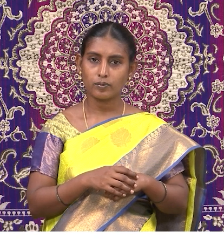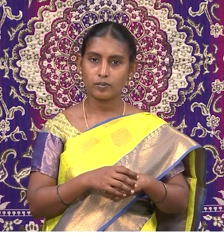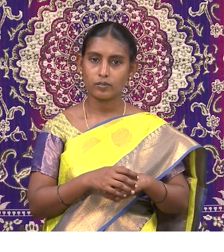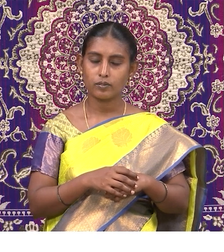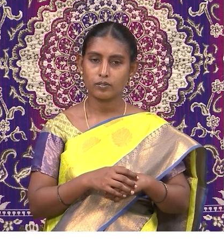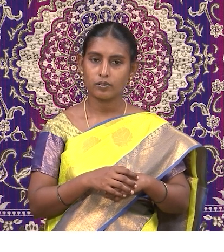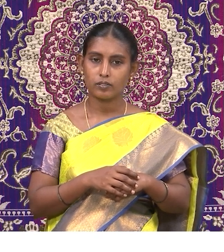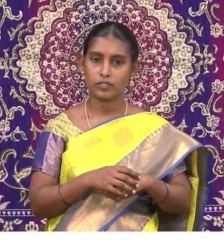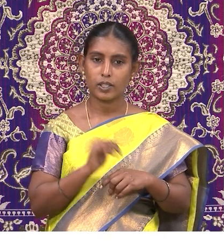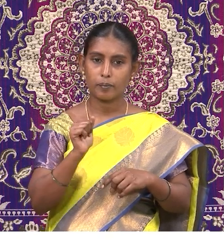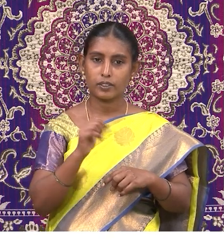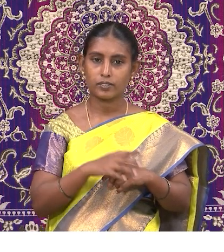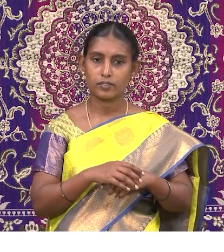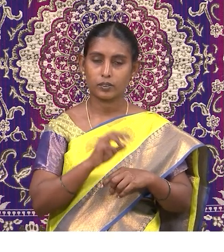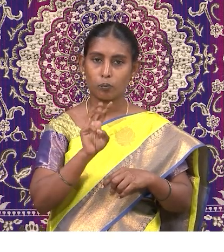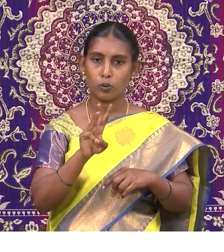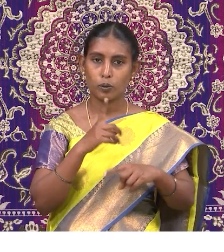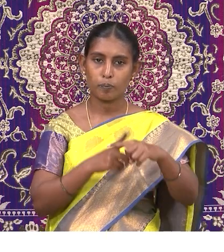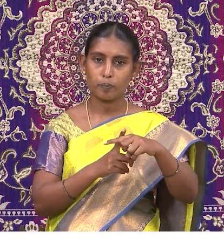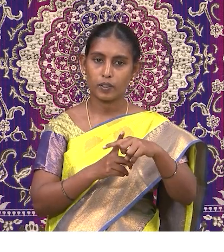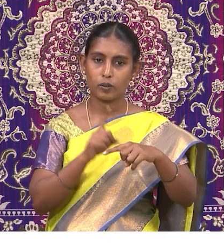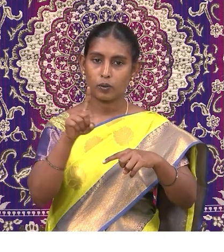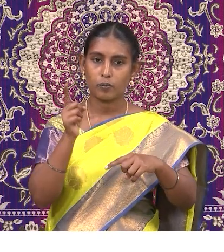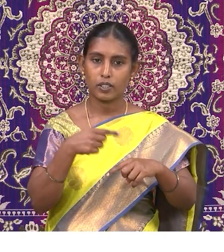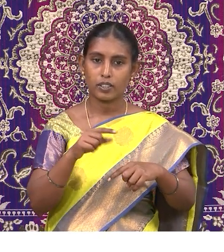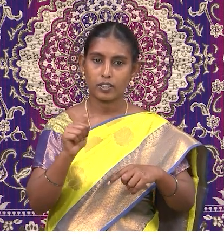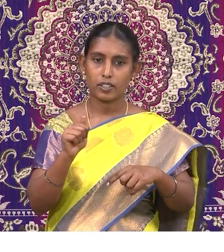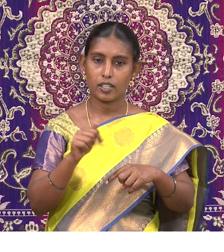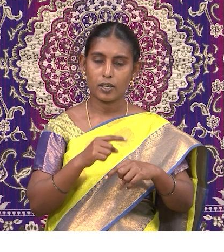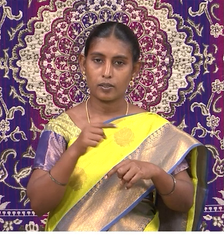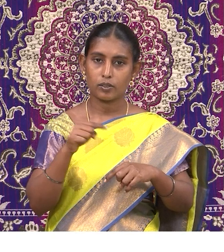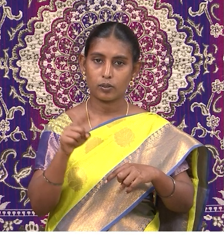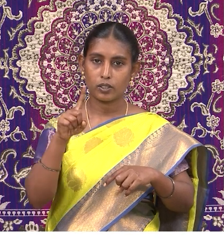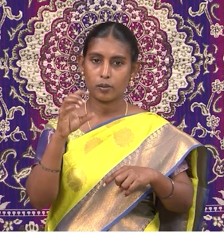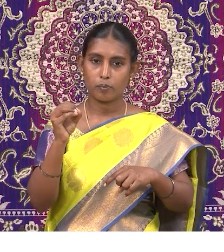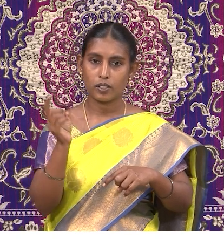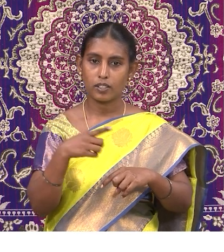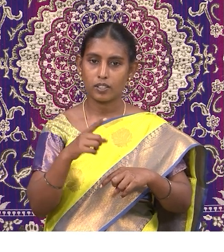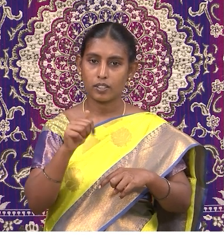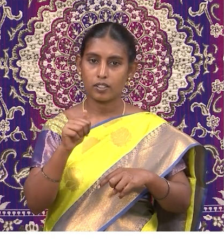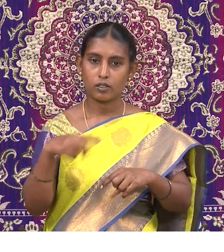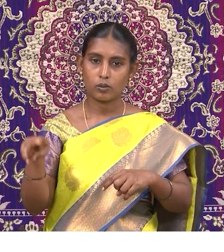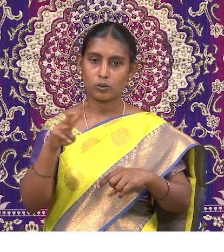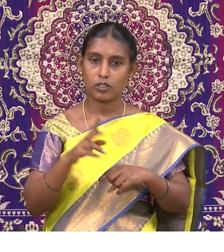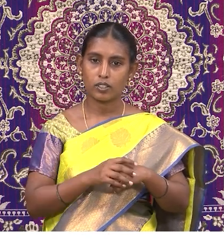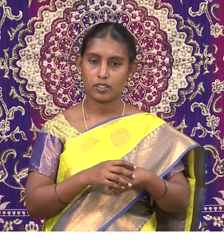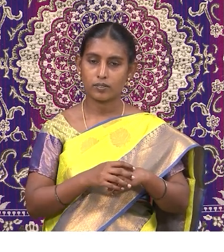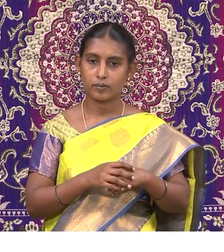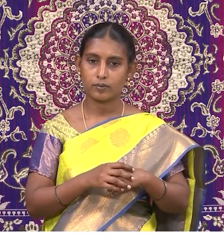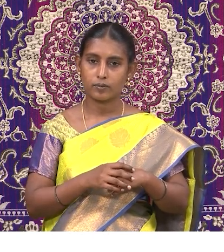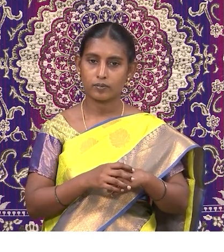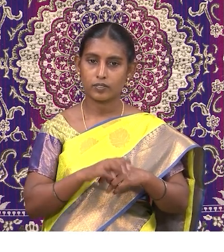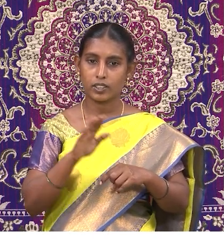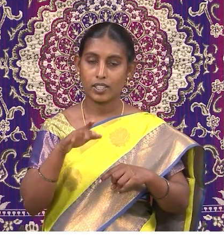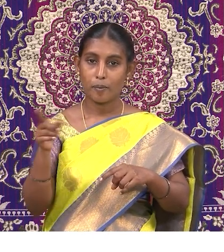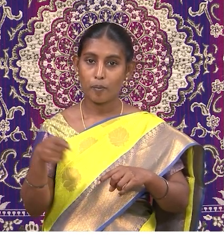ஆக என்ன பண்ண போகிறோம், அந்த மூணு ப்ளஸ் ஒன் பை ஏ ஈக்குவல் டு டென் பை ஏ ஸ்கொயர் இருக்குது இல்லையா, அப்போ பகுதியில் கூடிய என்ன இருக்குது,